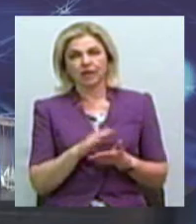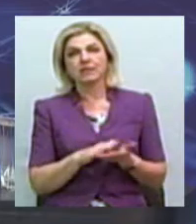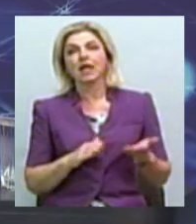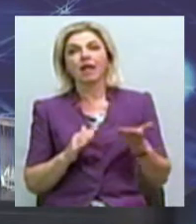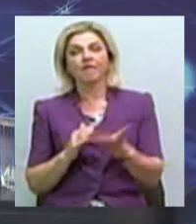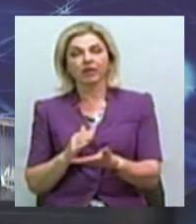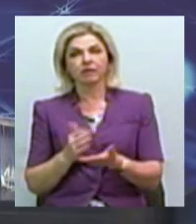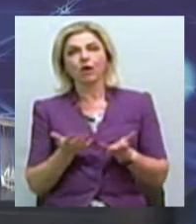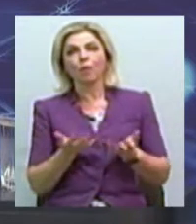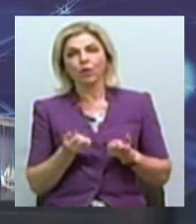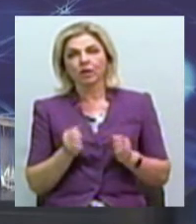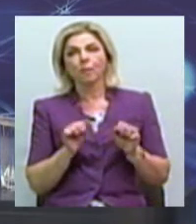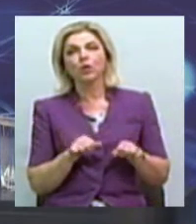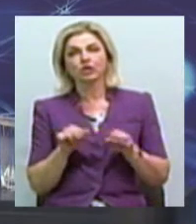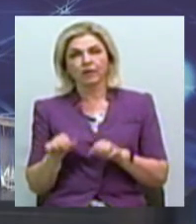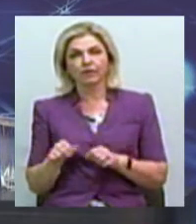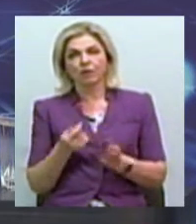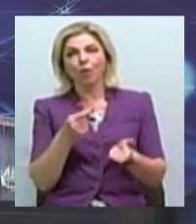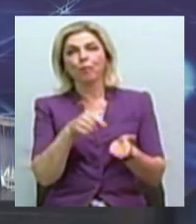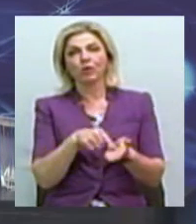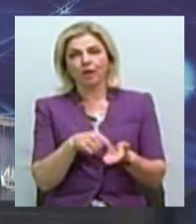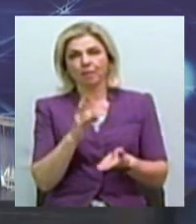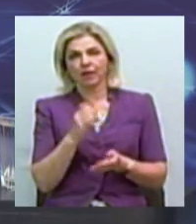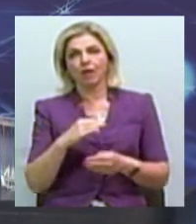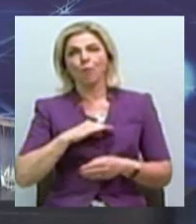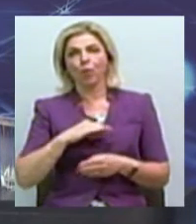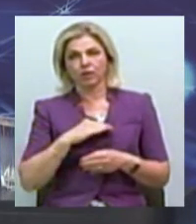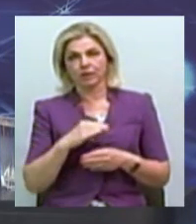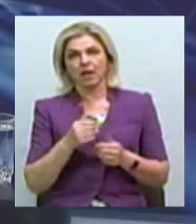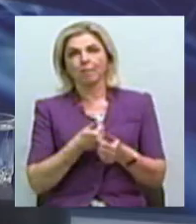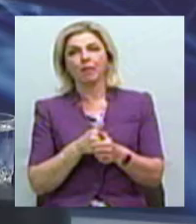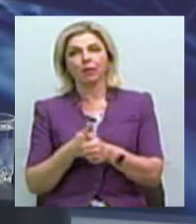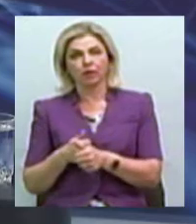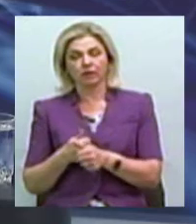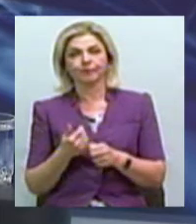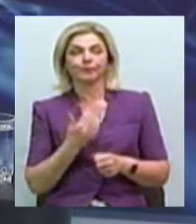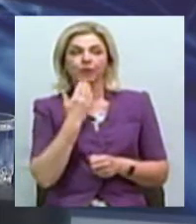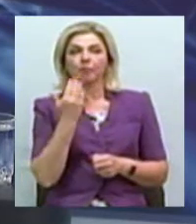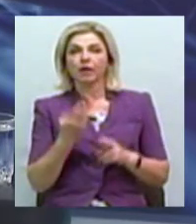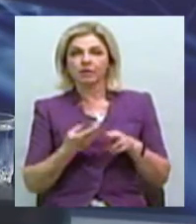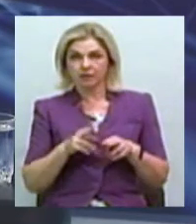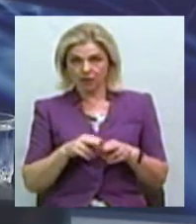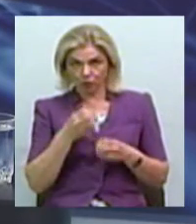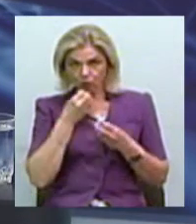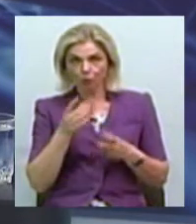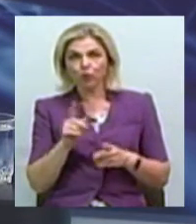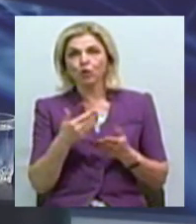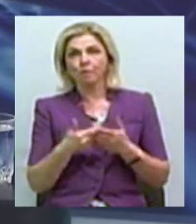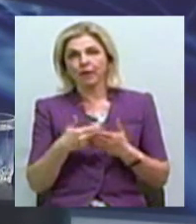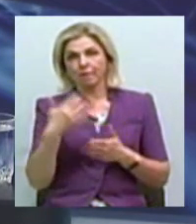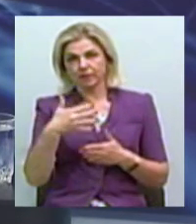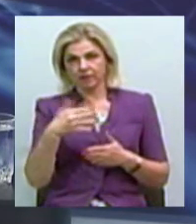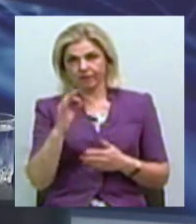заявлених отримали можливість потрапити на полиці бібліотек. Це добре, що саме близько